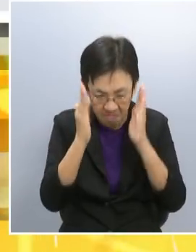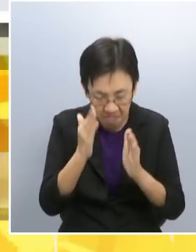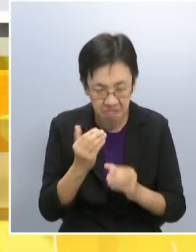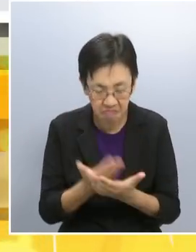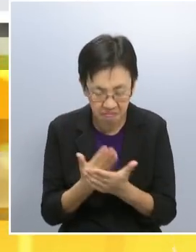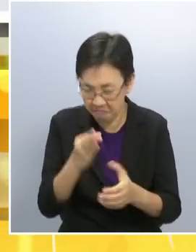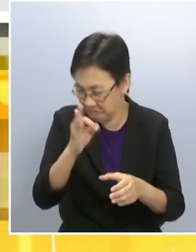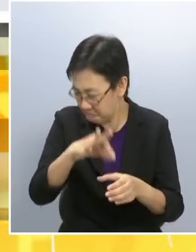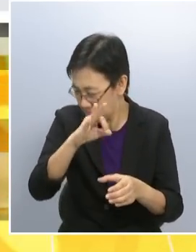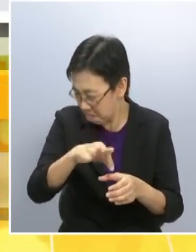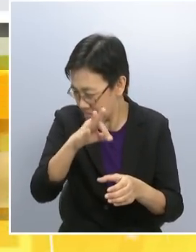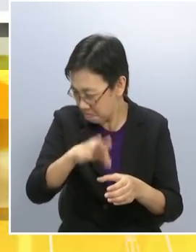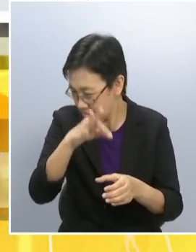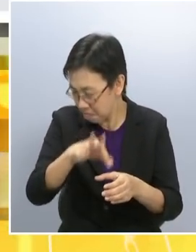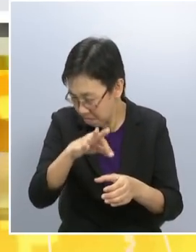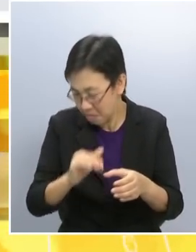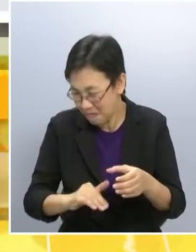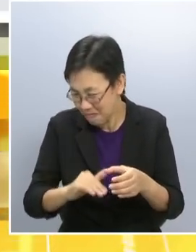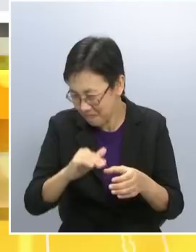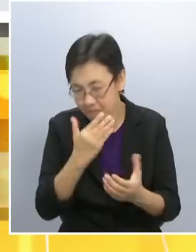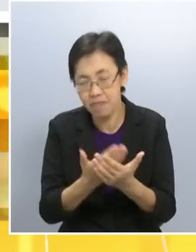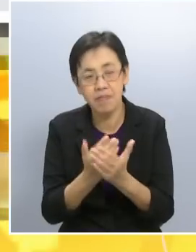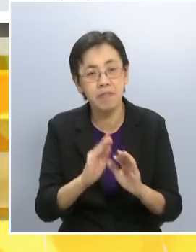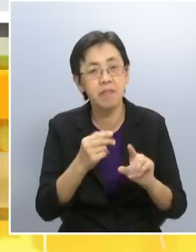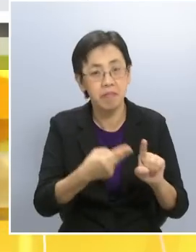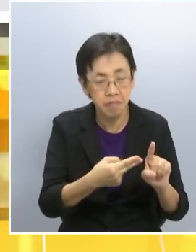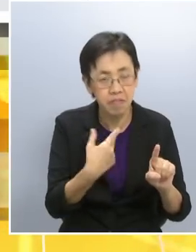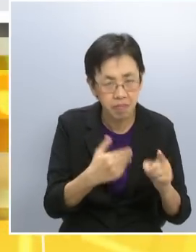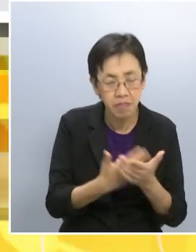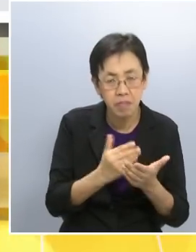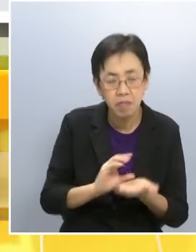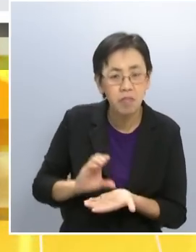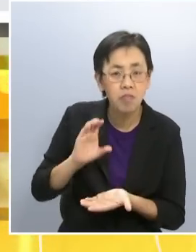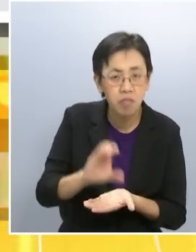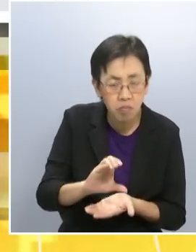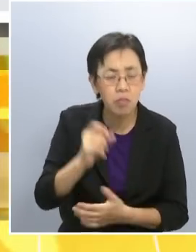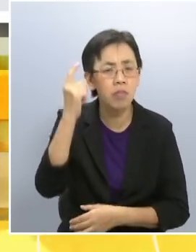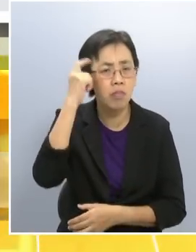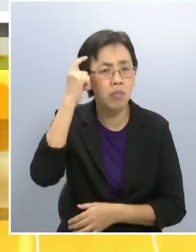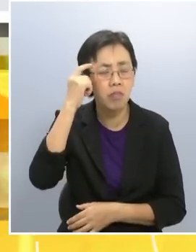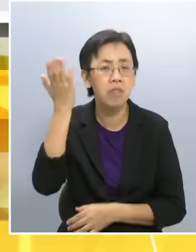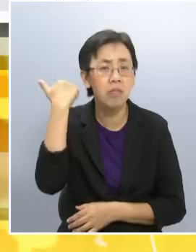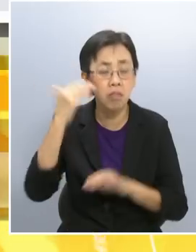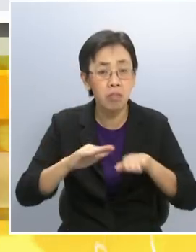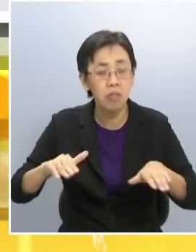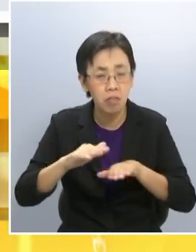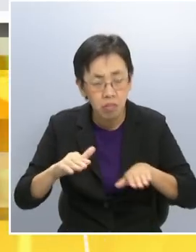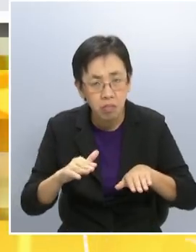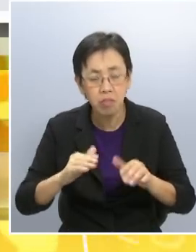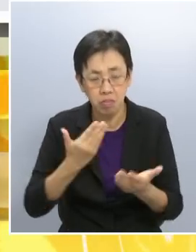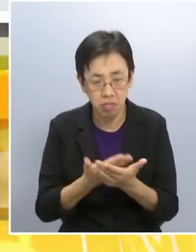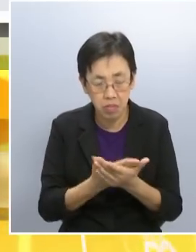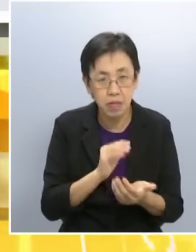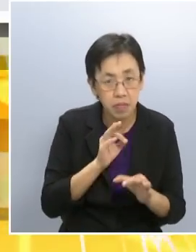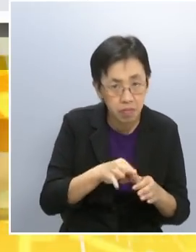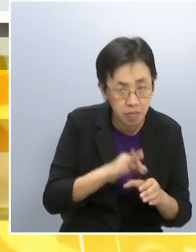ากพอและหลังจากนั้นก็เข้าสู่โลกการเงินและการลงทุนทำให้ผมรู้ว่าสิ่งที่เคยคิดในวัยเด็กเรื่องจัดการเงินมีทั้